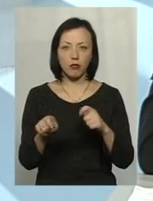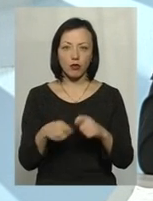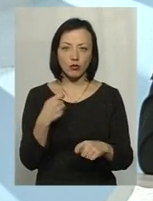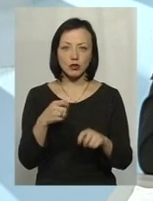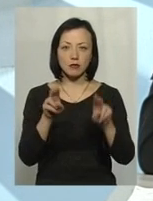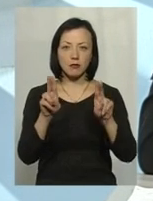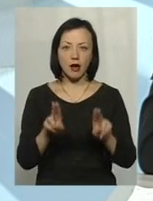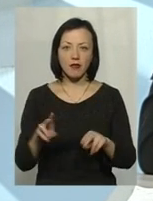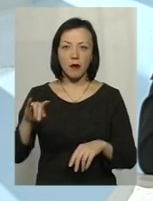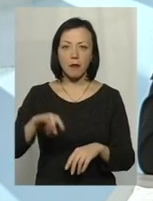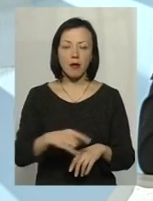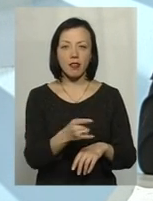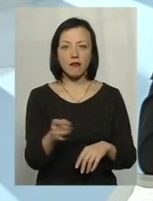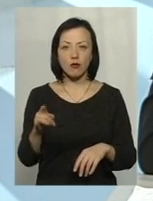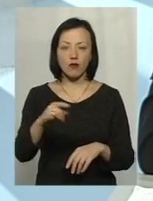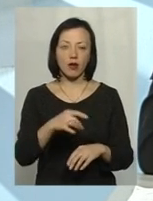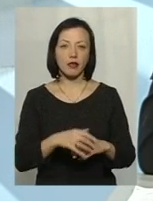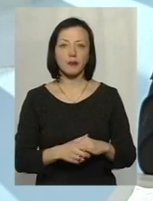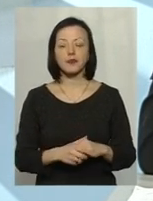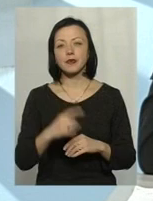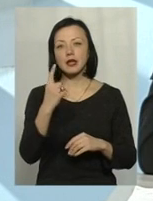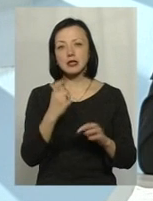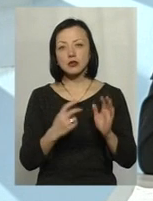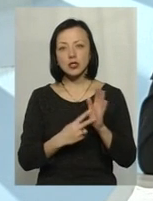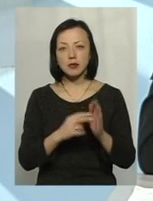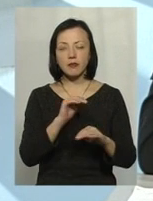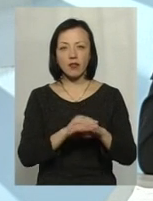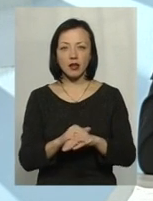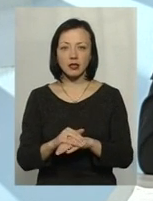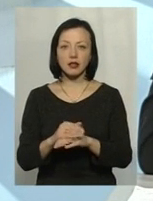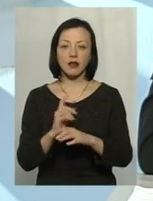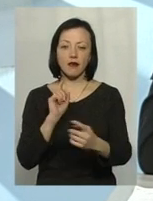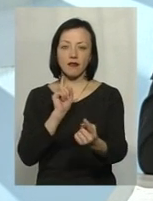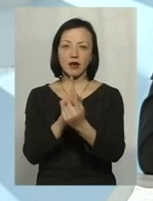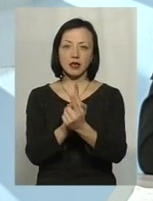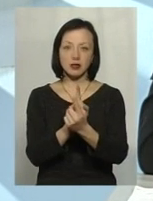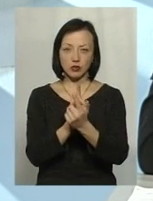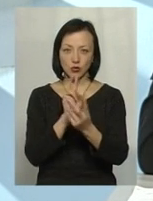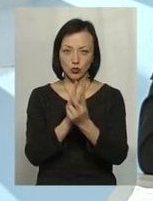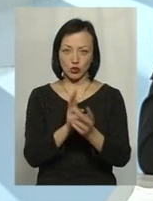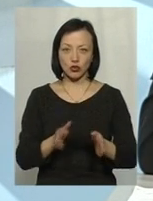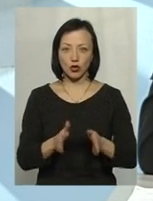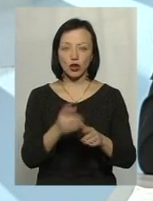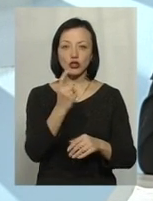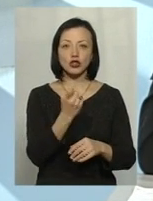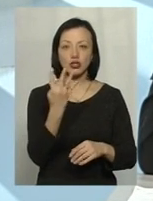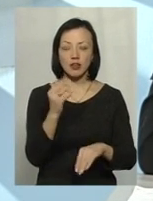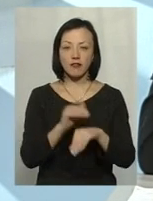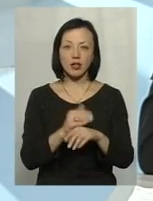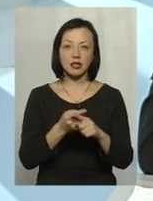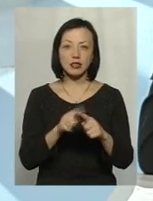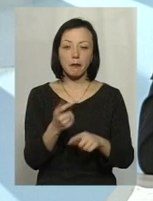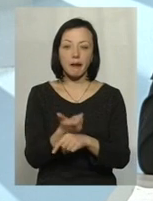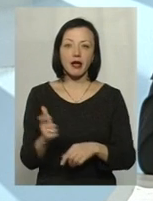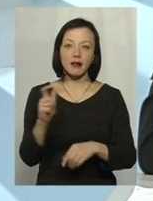правил маневрування. 107 фактів – виїзд на смугу зустрічного руху. 104 факти – це